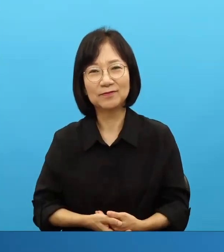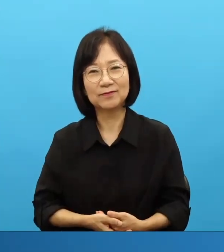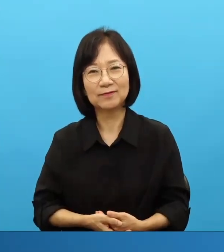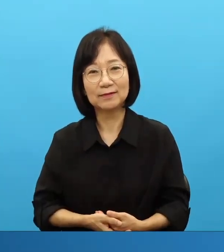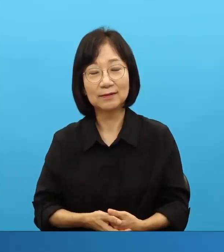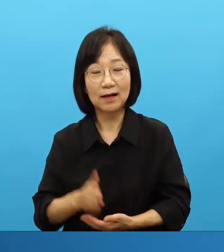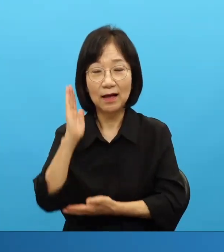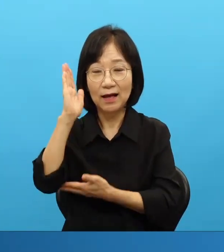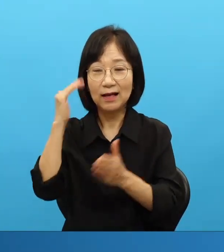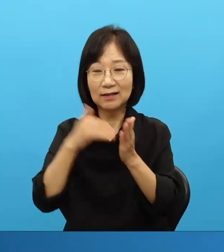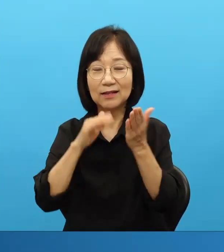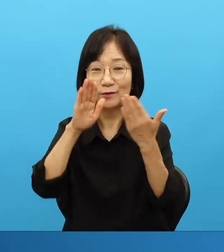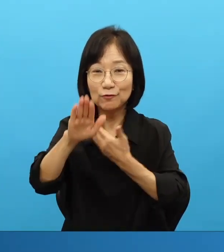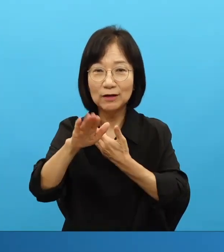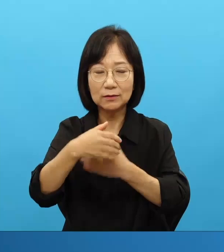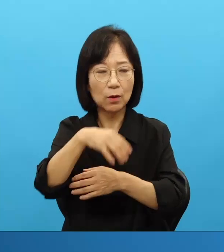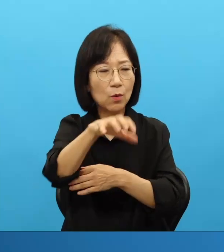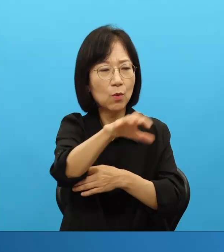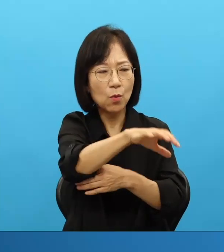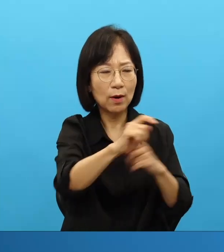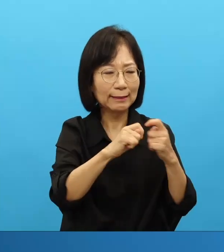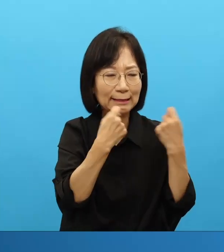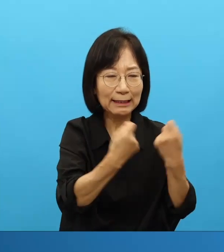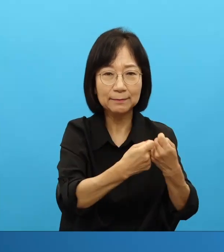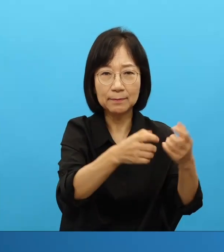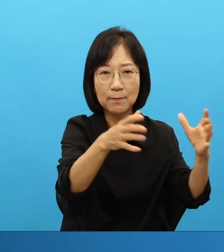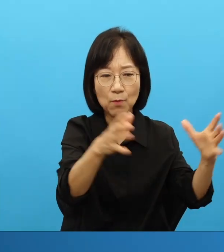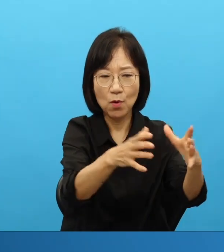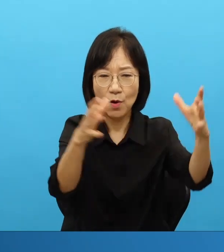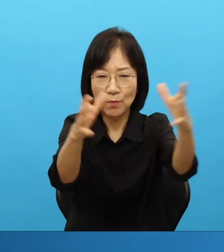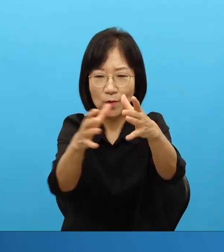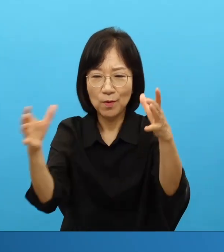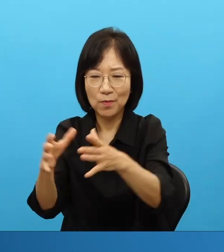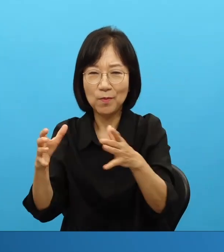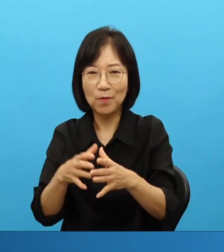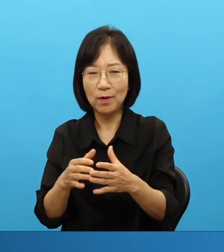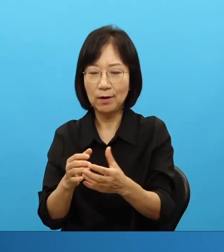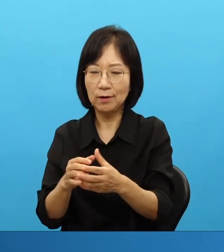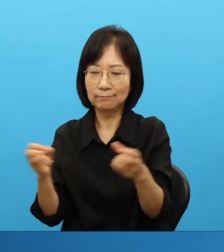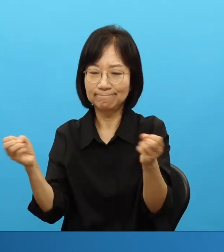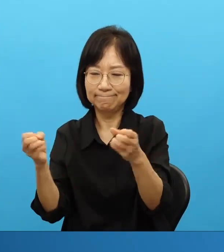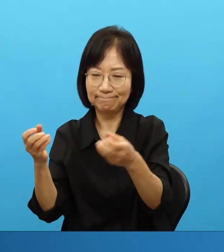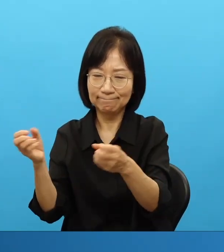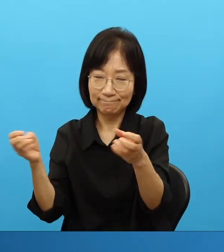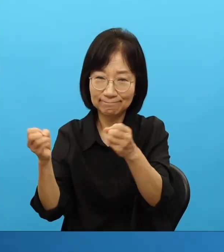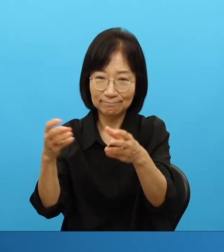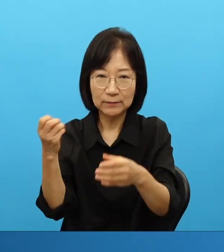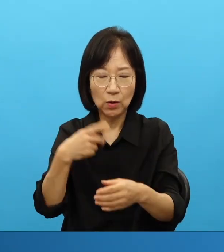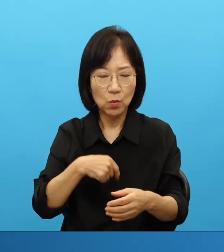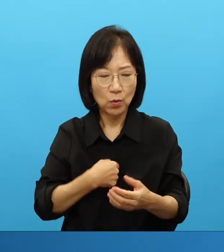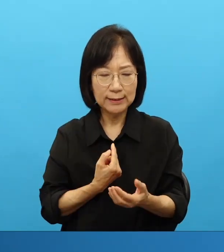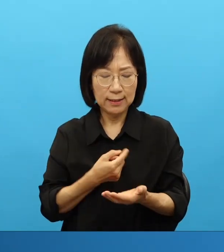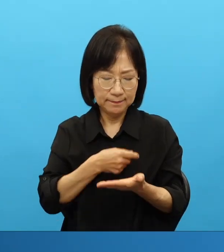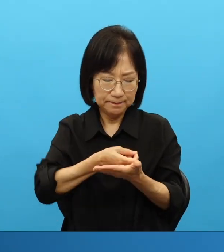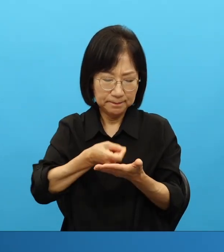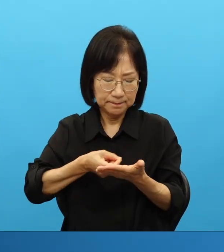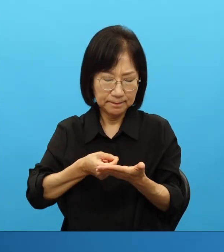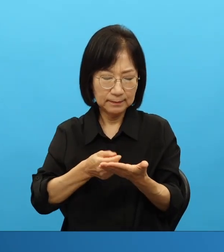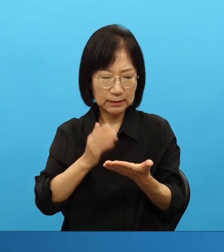말씀 후에는 대회장 곳곳에서 팀원들과 포럼하거나 혼자 말씀을 정리하는 렘넌트들로